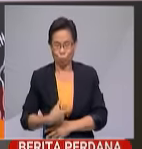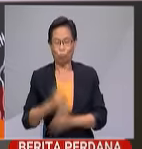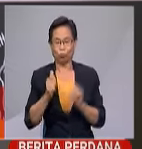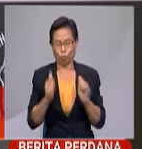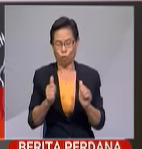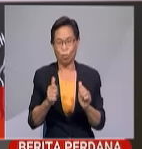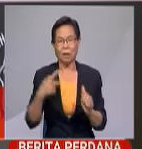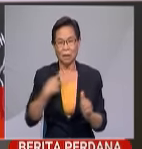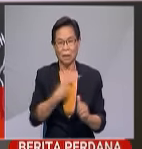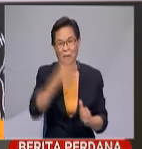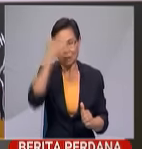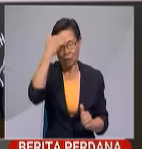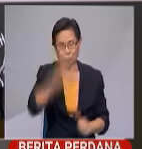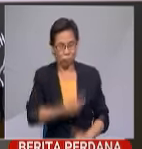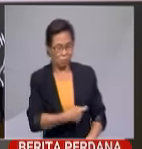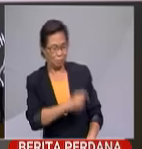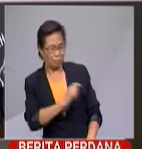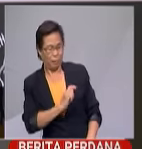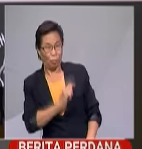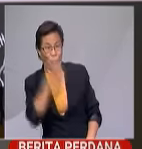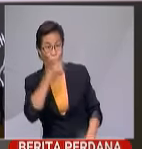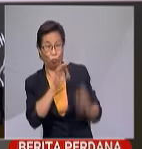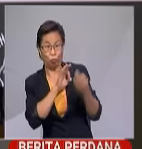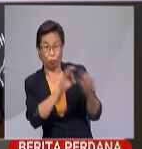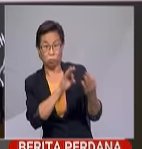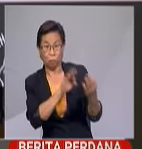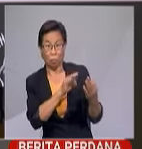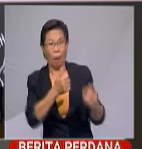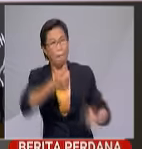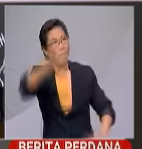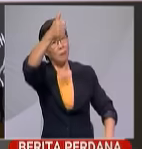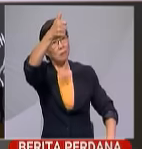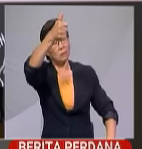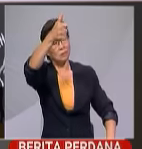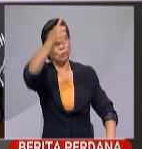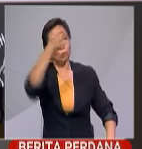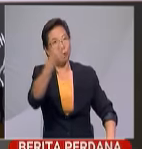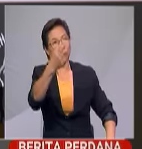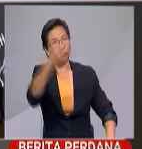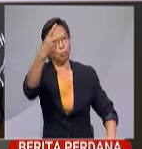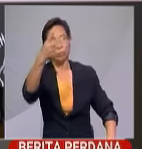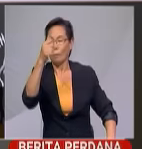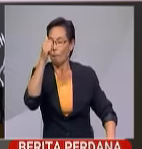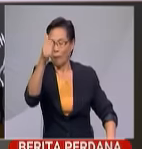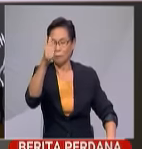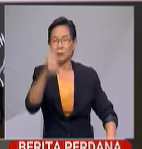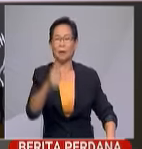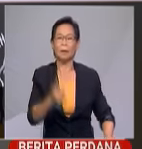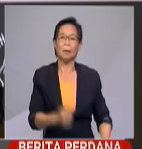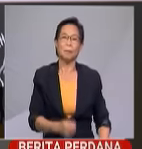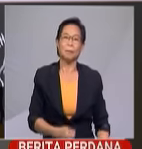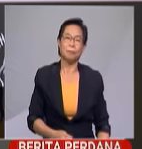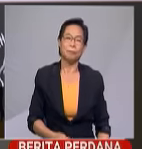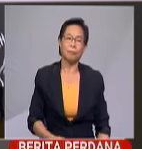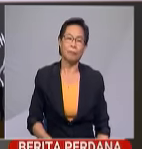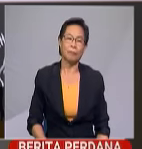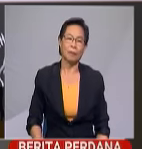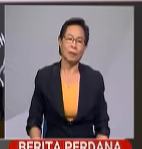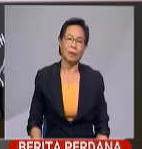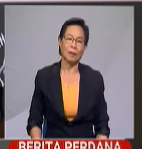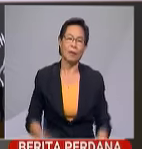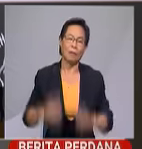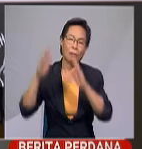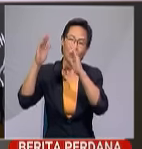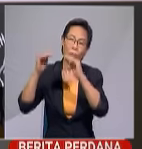kita tahu that Spain is like untuk futsal adalah top two. So far ialah top two, then